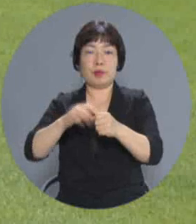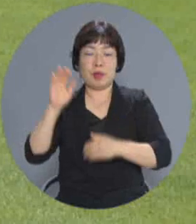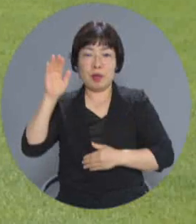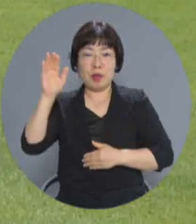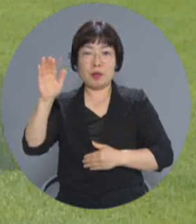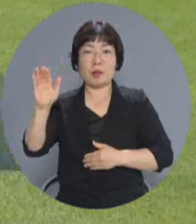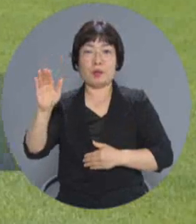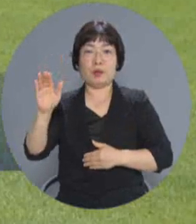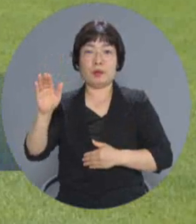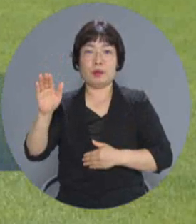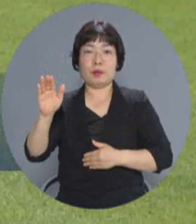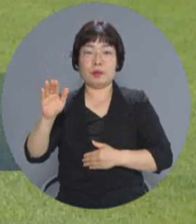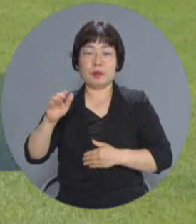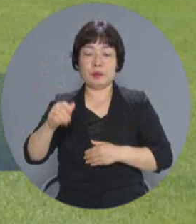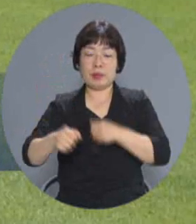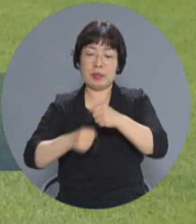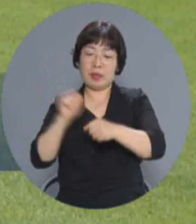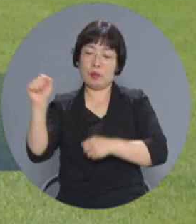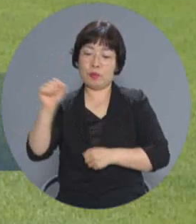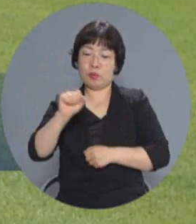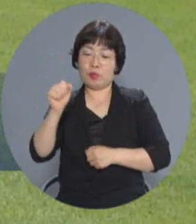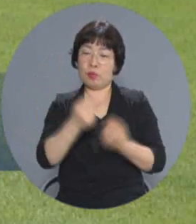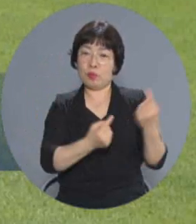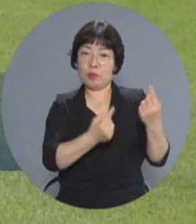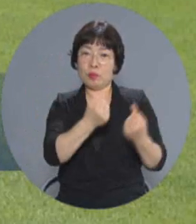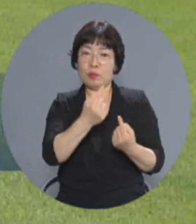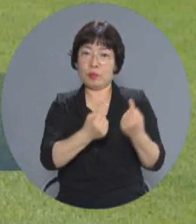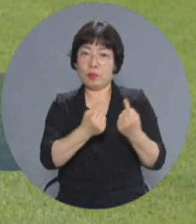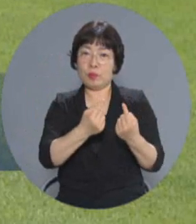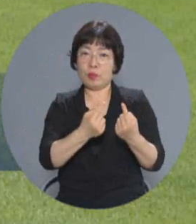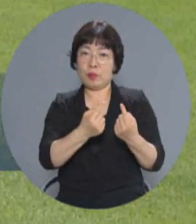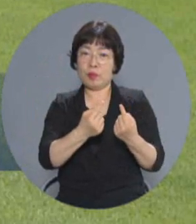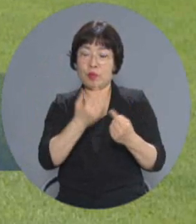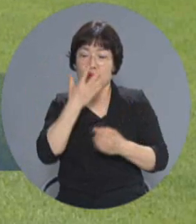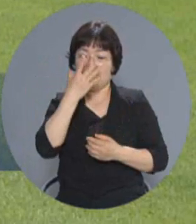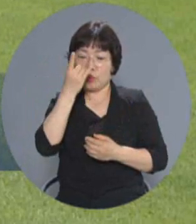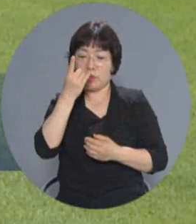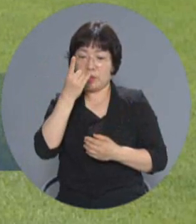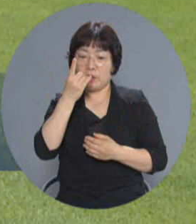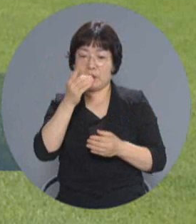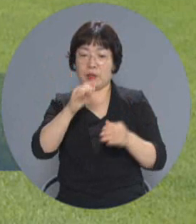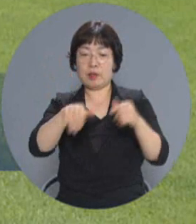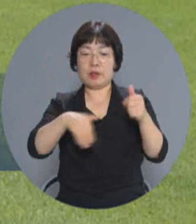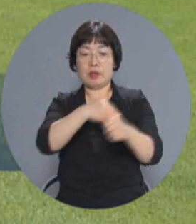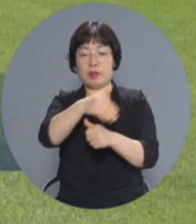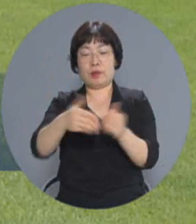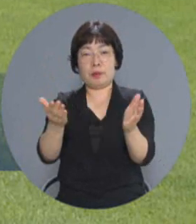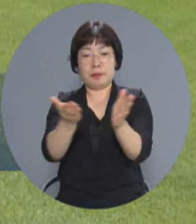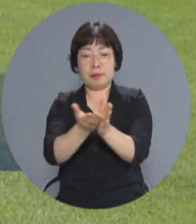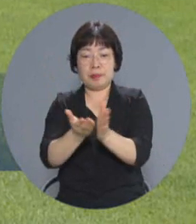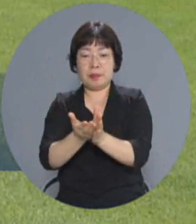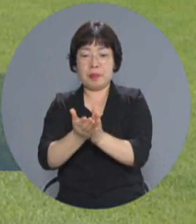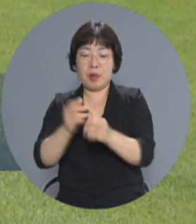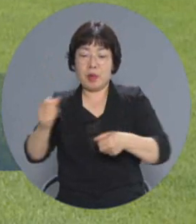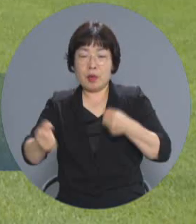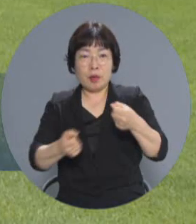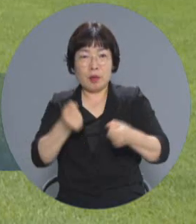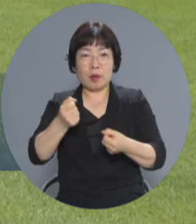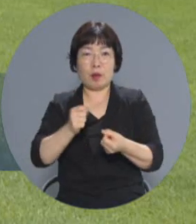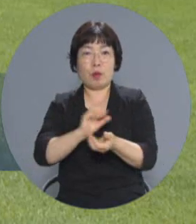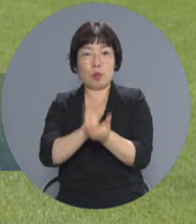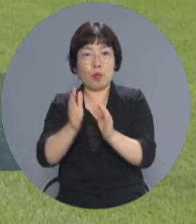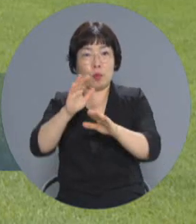향후에는 자가용에 의존되는 것보다는 순천시 실정에 맞게 대중교통이나